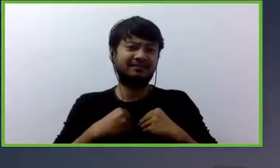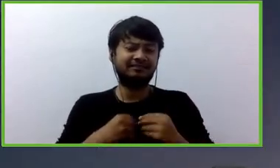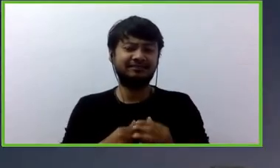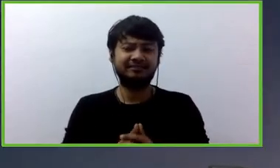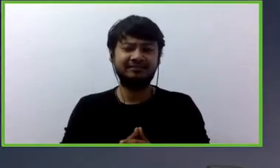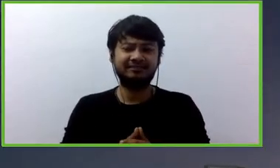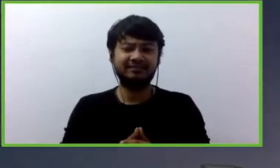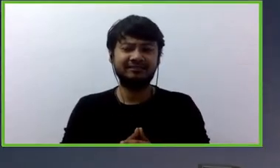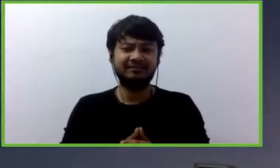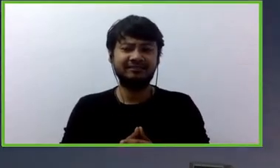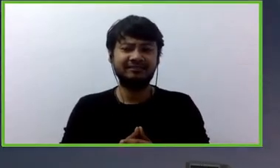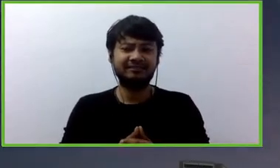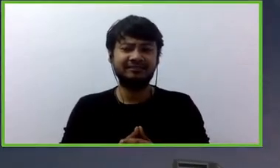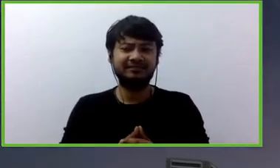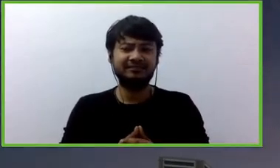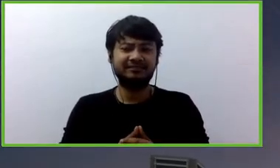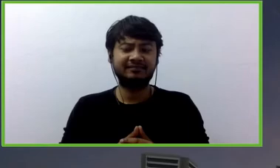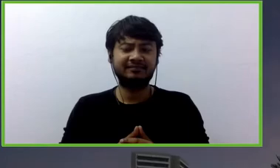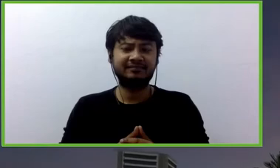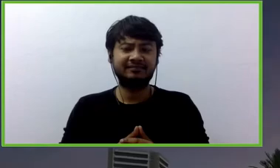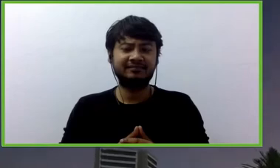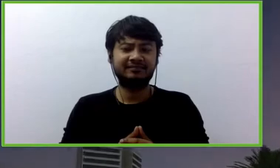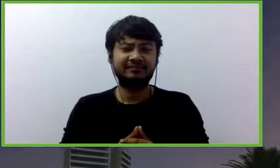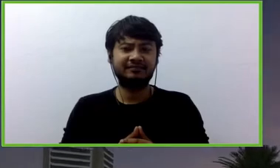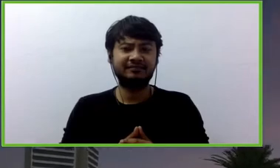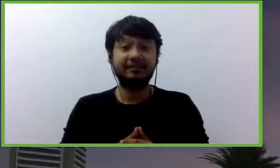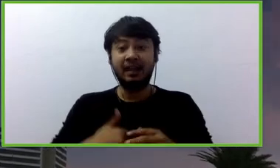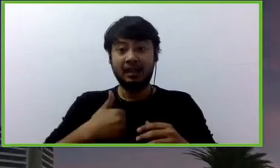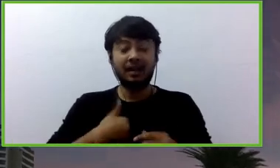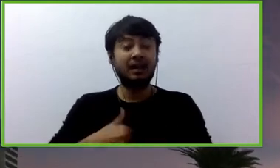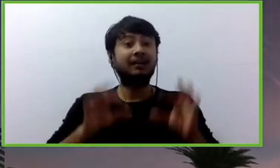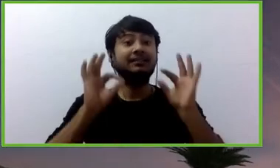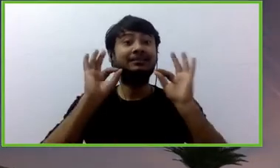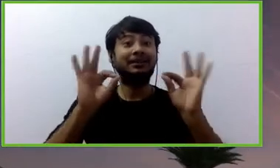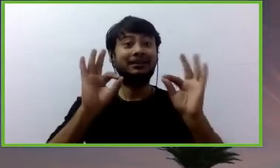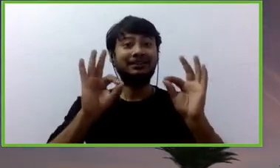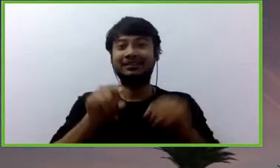मैं हूँ वो खास तुम नहीं